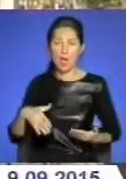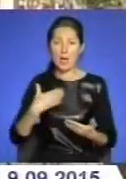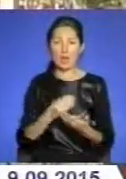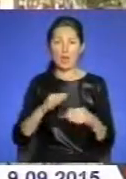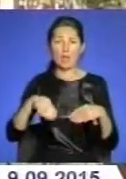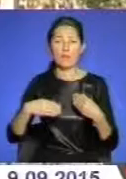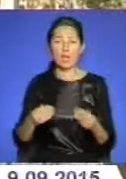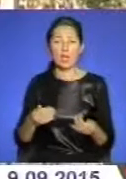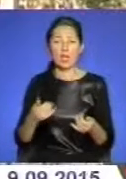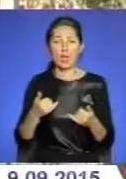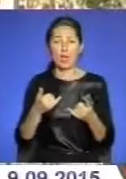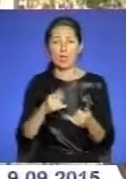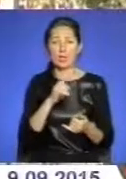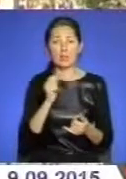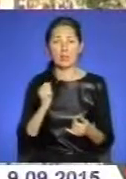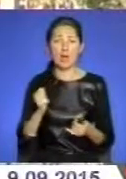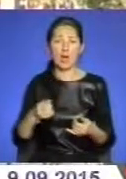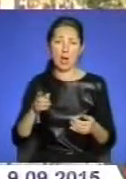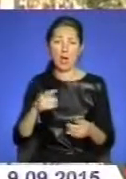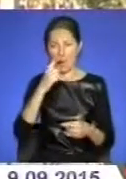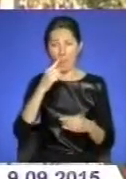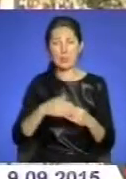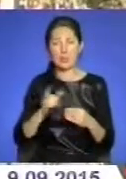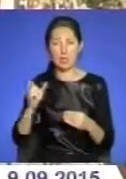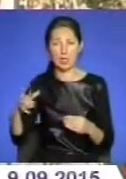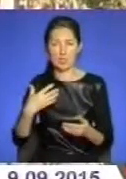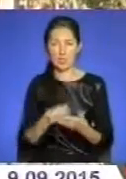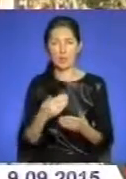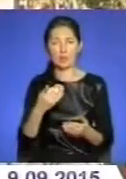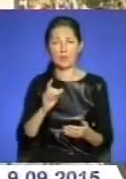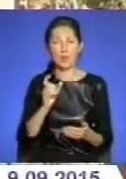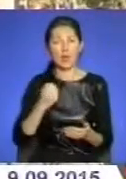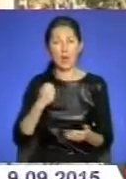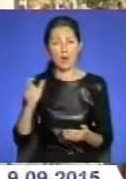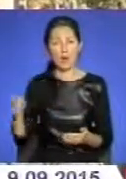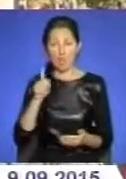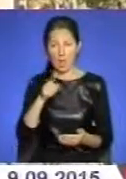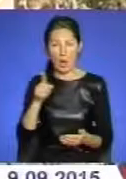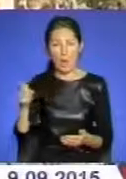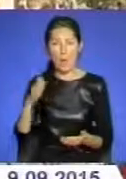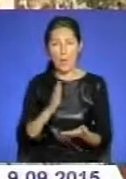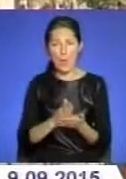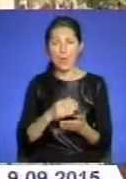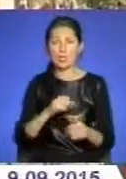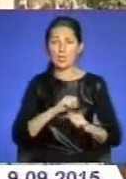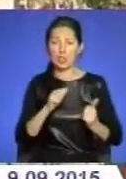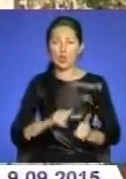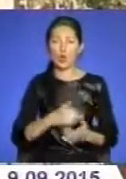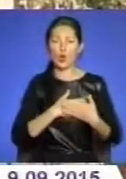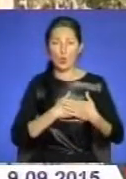вони мали щиру любов до України, вони мали щиру любов до кожного свого